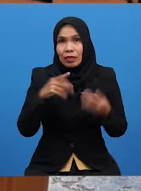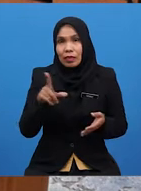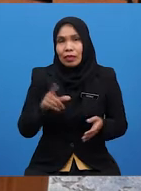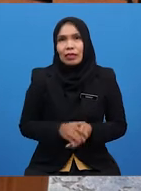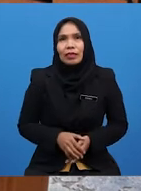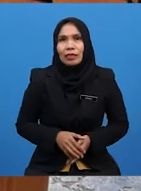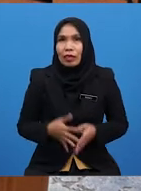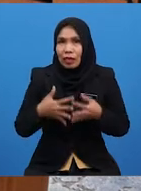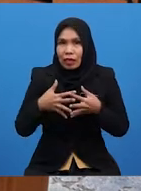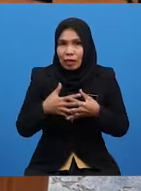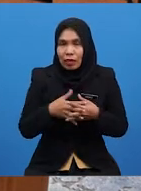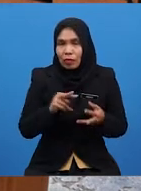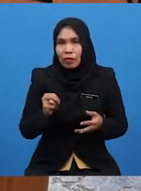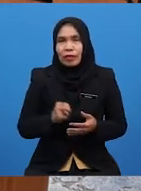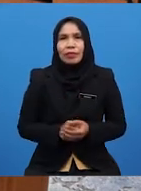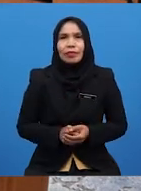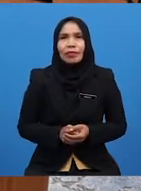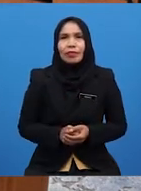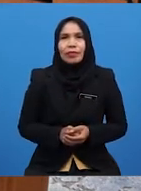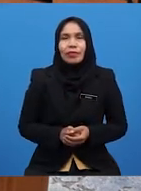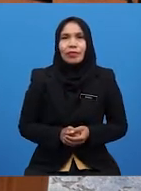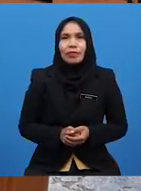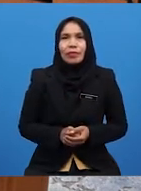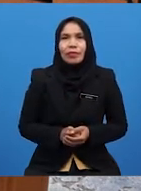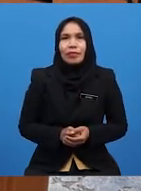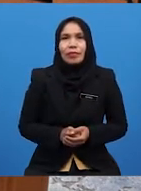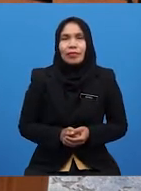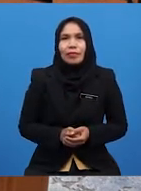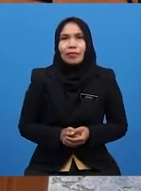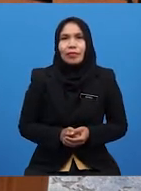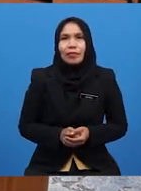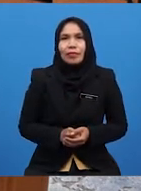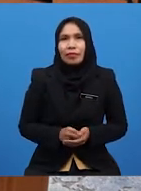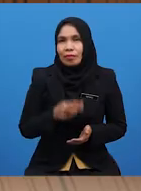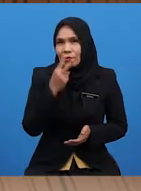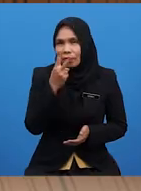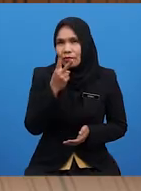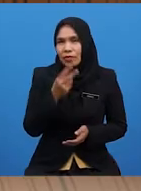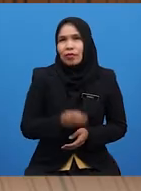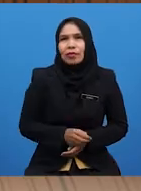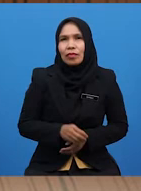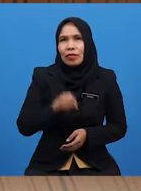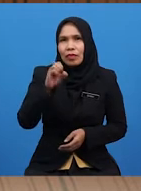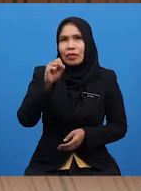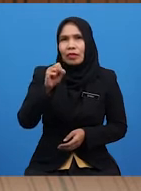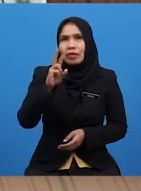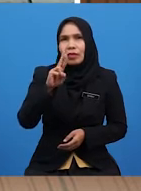untuk mendapatkan imbangan gabungan yang tidak bercanggah atau kelihatan serabut